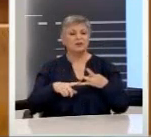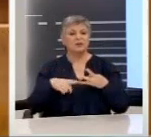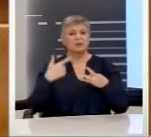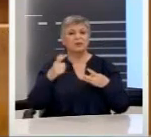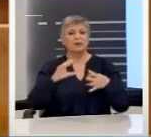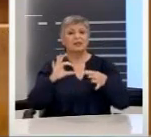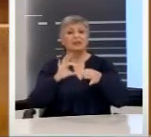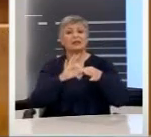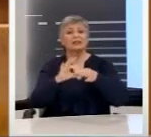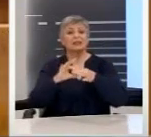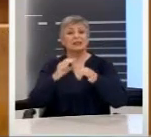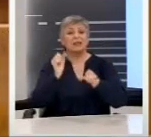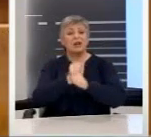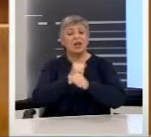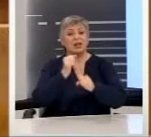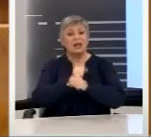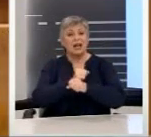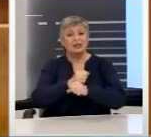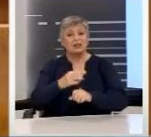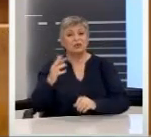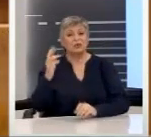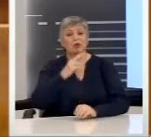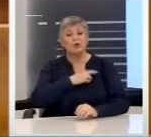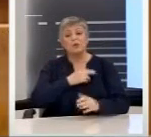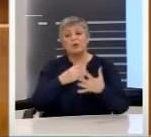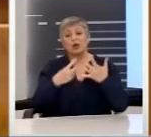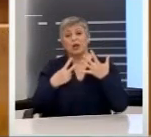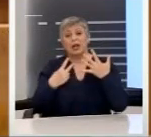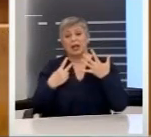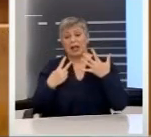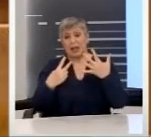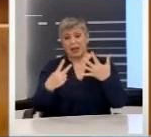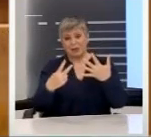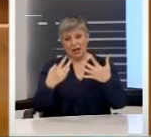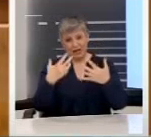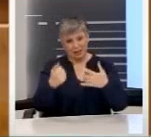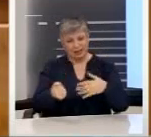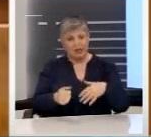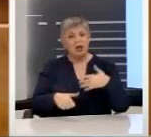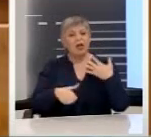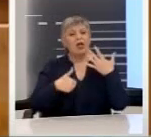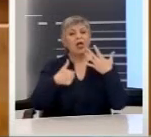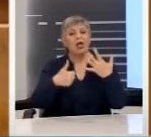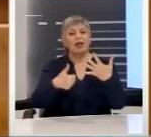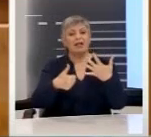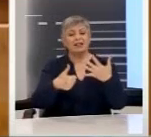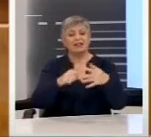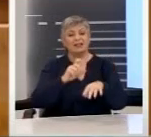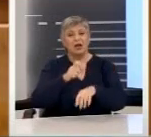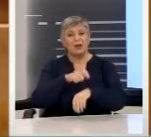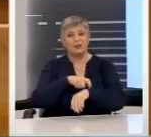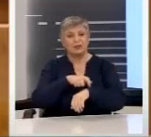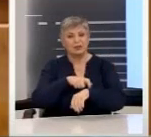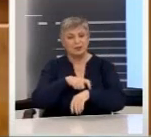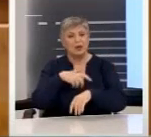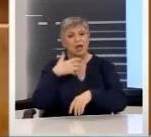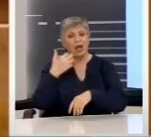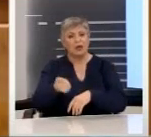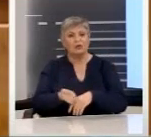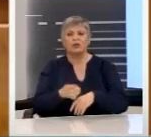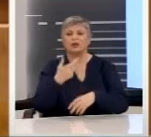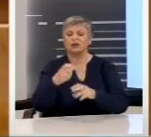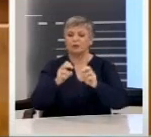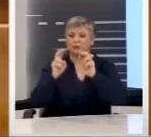Πρωθυπουργού, που είχατε Πρωθυπουργό, 7 συνεργάτες, οι 6 από τους 7 ελέγχθηκαν ή ελέγχονται για